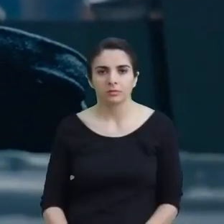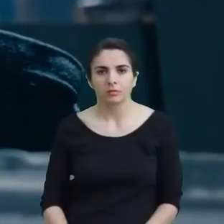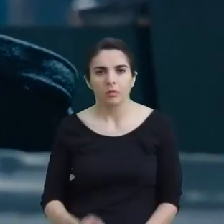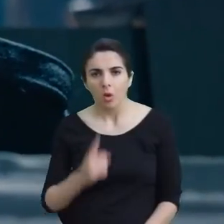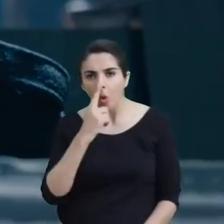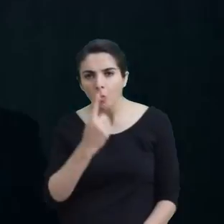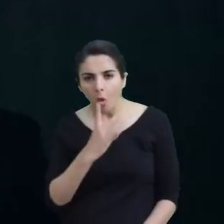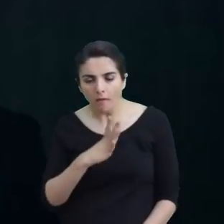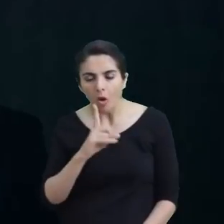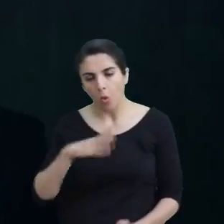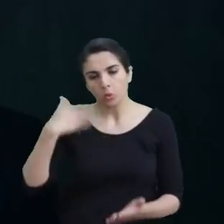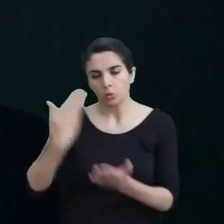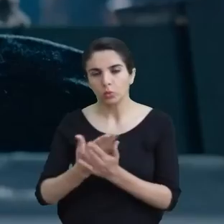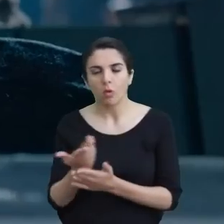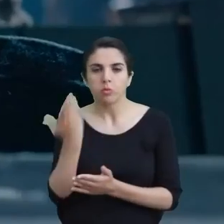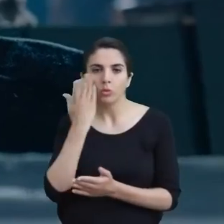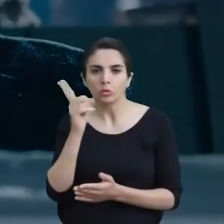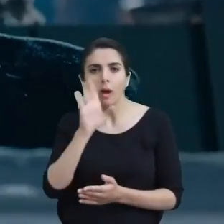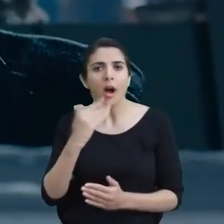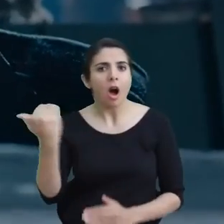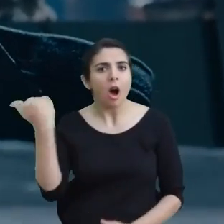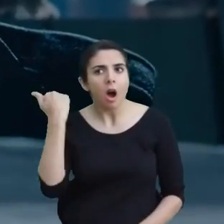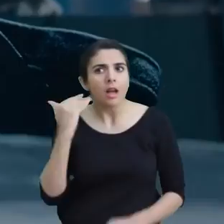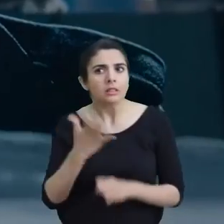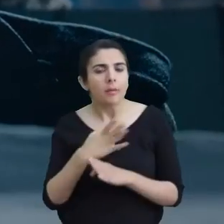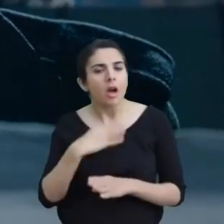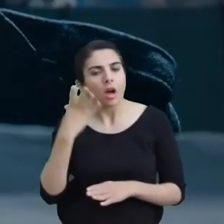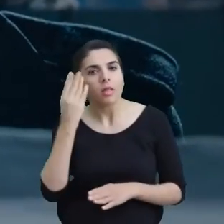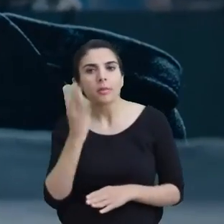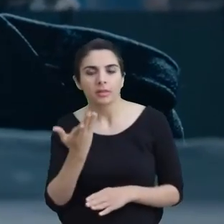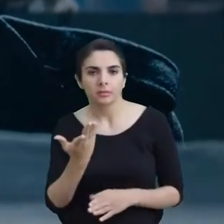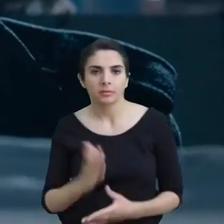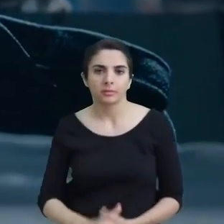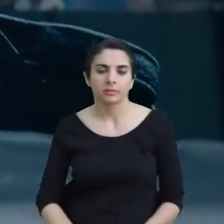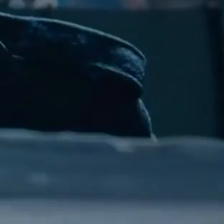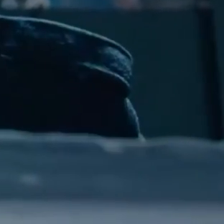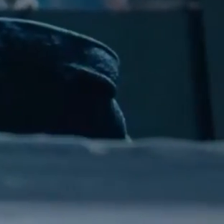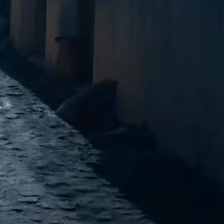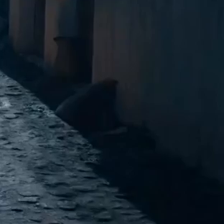Önündeki morluklar düşmekten. Daha arkasındaki morluklar neden anlamadım.